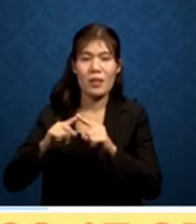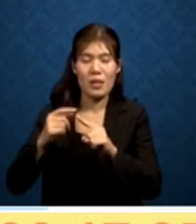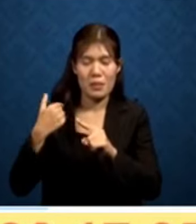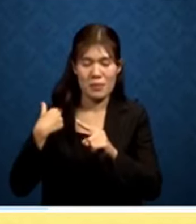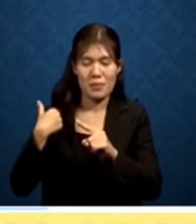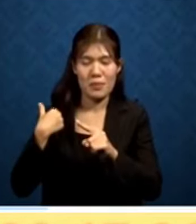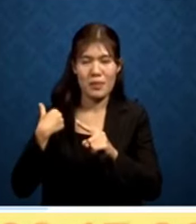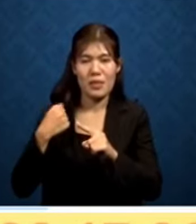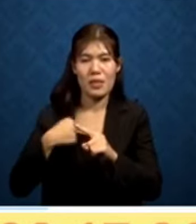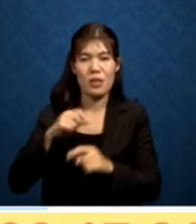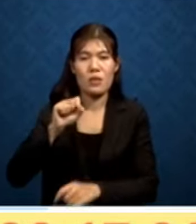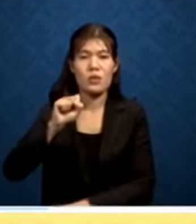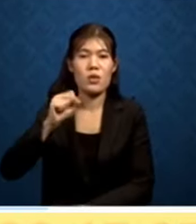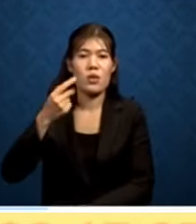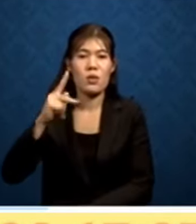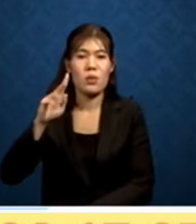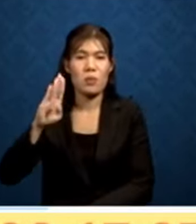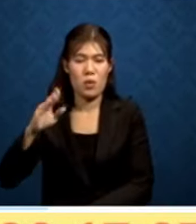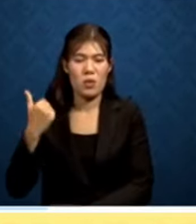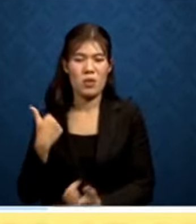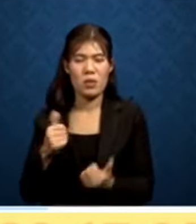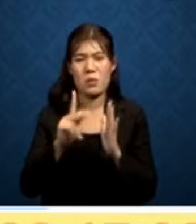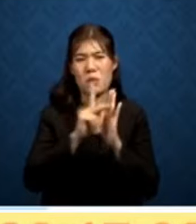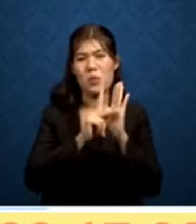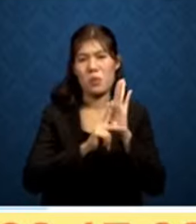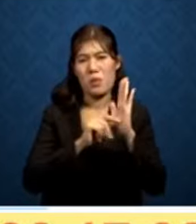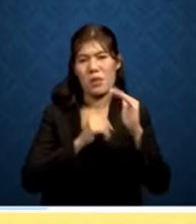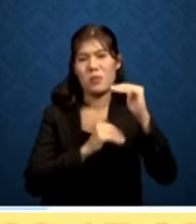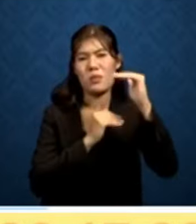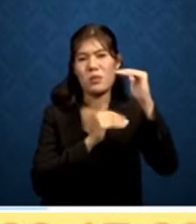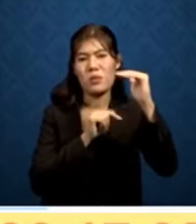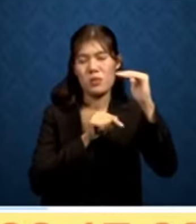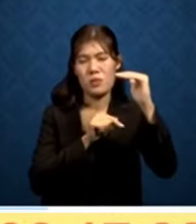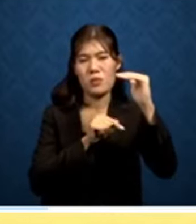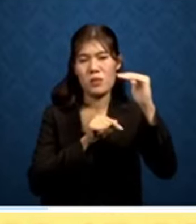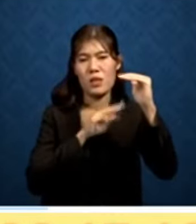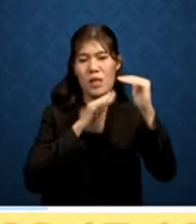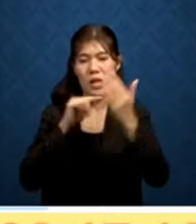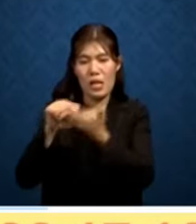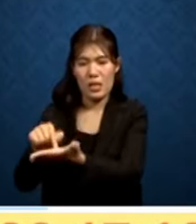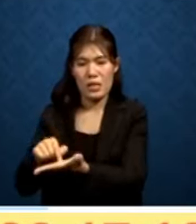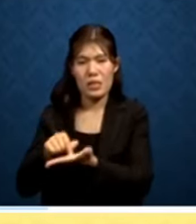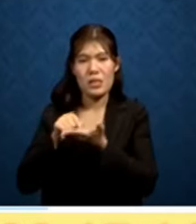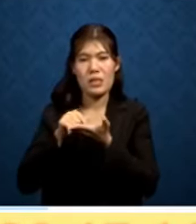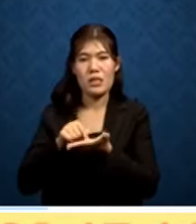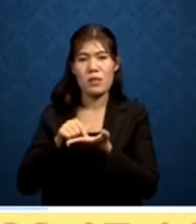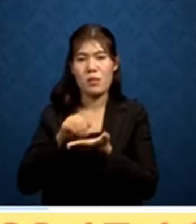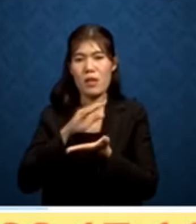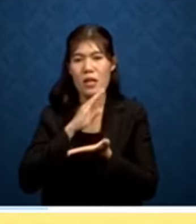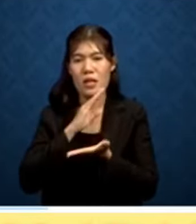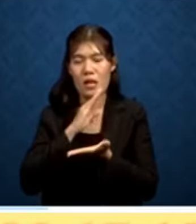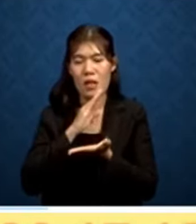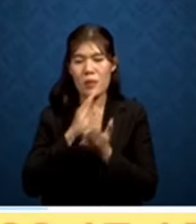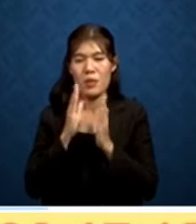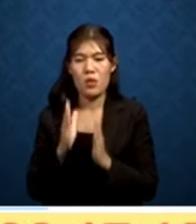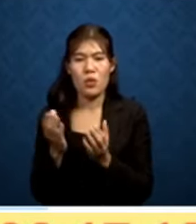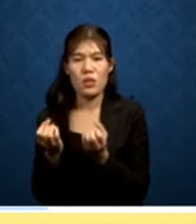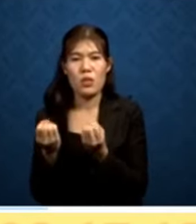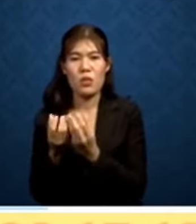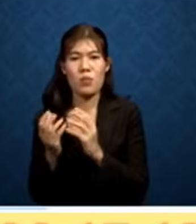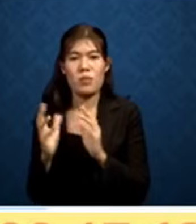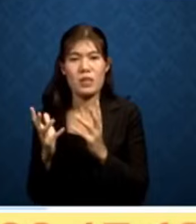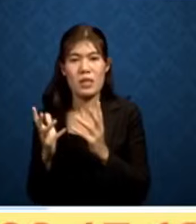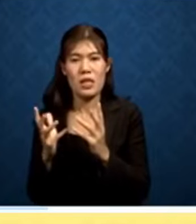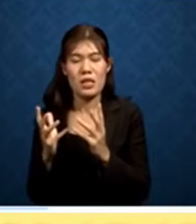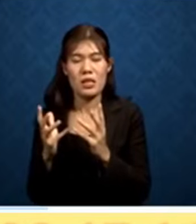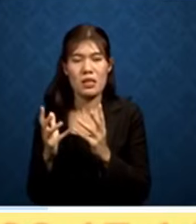มีกฎหมายในมือทสำกดเวลาที่รบเรื่องร้เรีนมาถ้าไม่เป็นผู้ริโภค หเป็ End User โดยตรงแลวก็ตประสาหนวยงทเกี่ยว